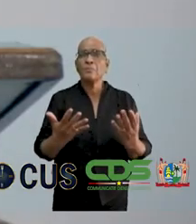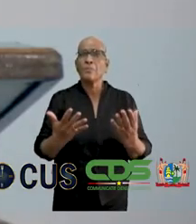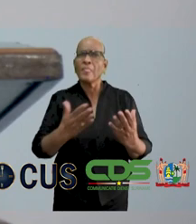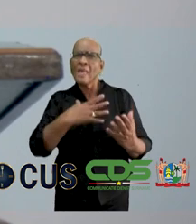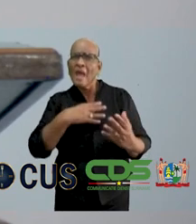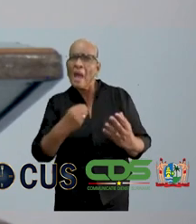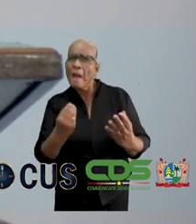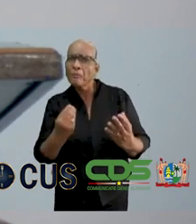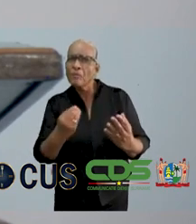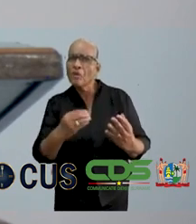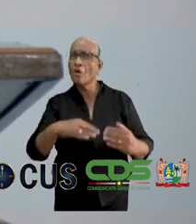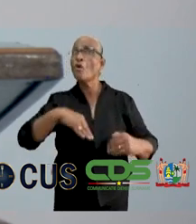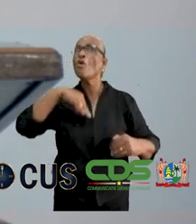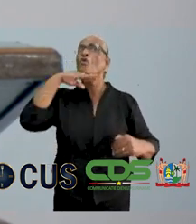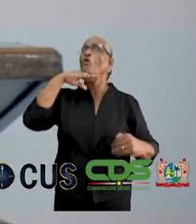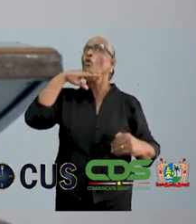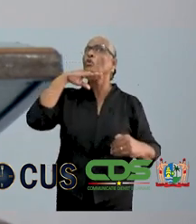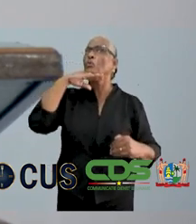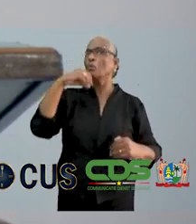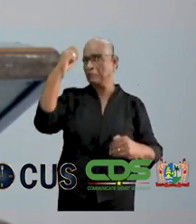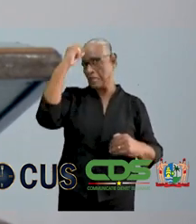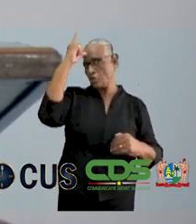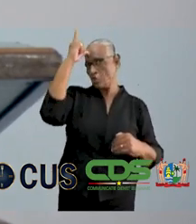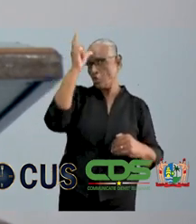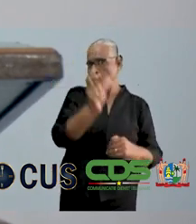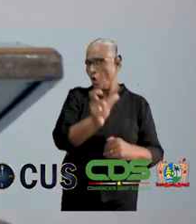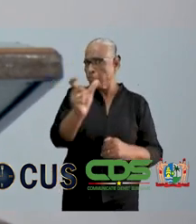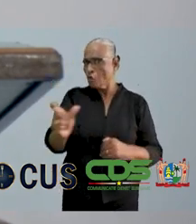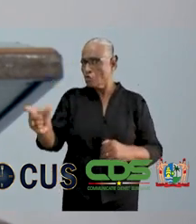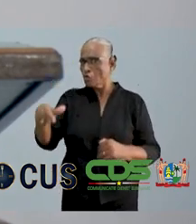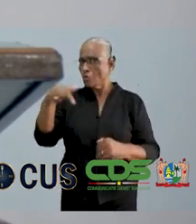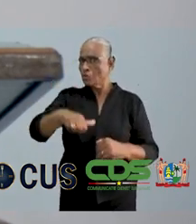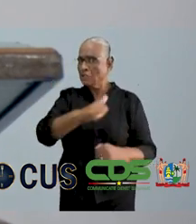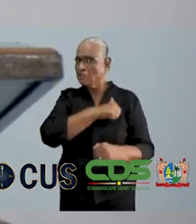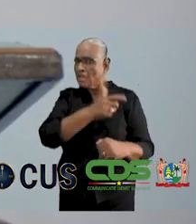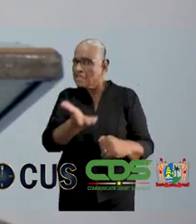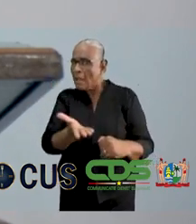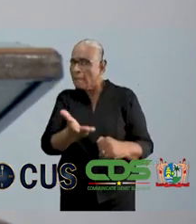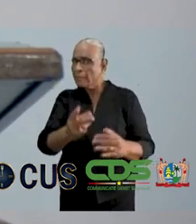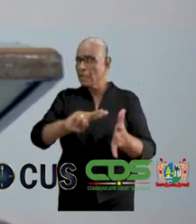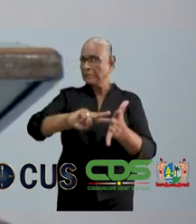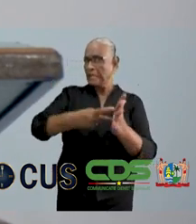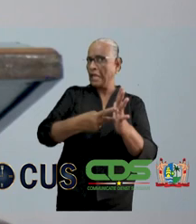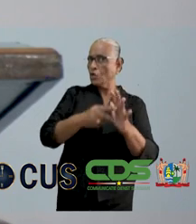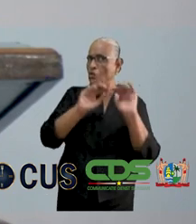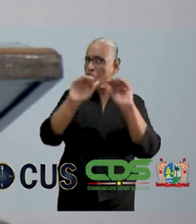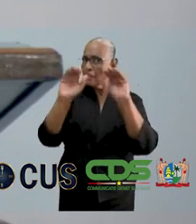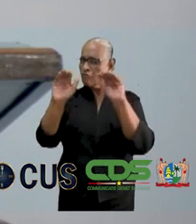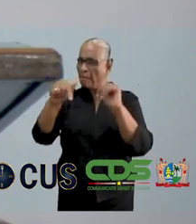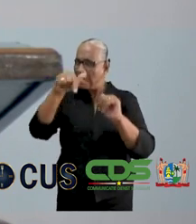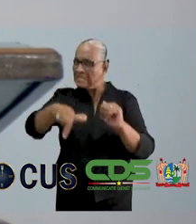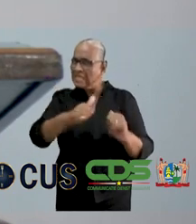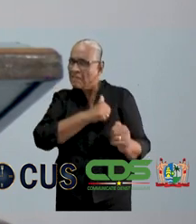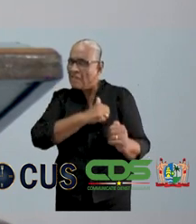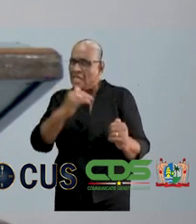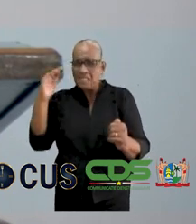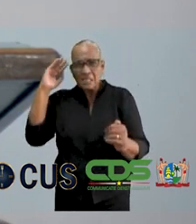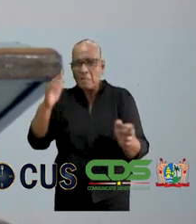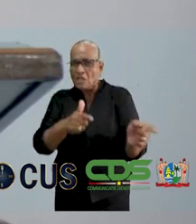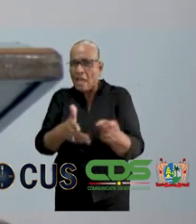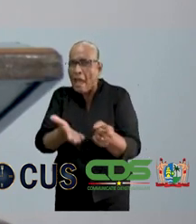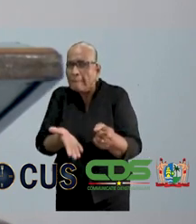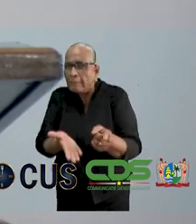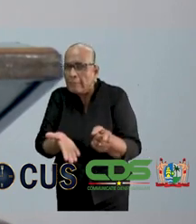Hebben we voldoende specialisme in dienst en hebben we voldoende technische informatie in dienst? Dus zeg maar de kwaliteit